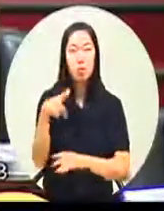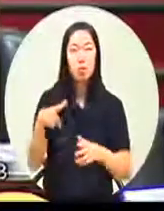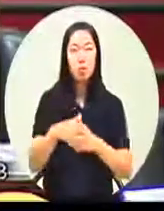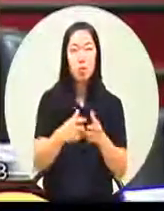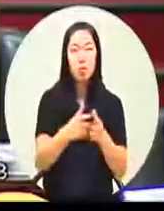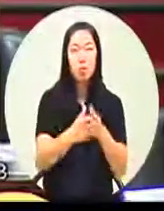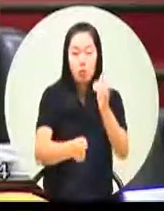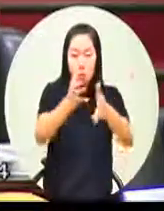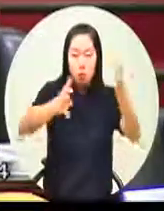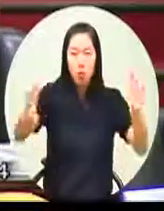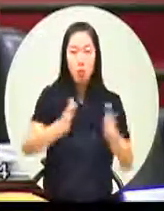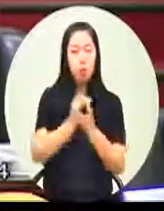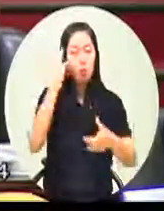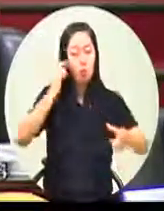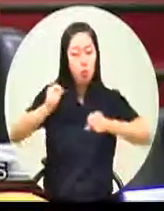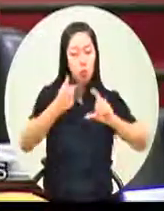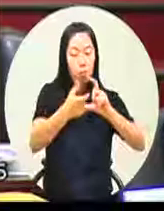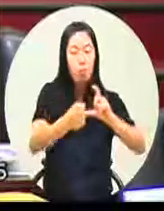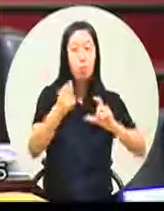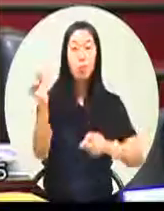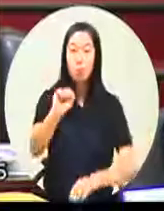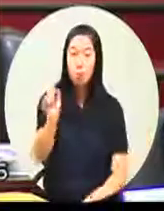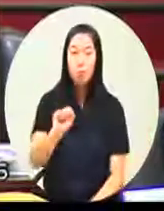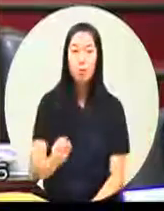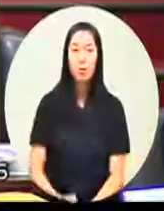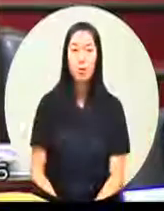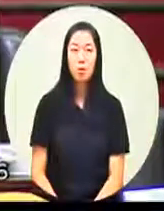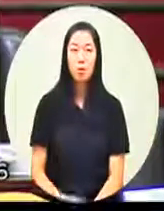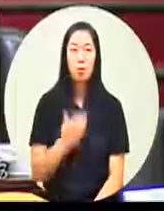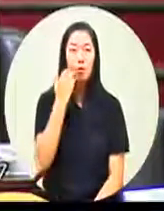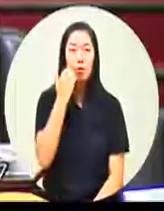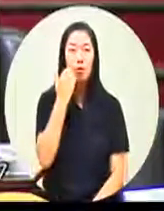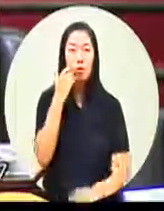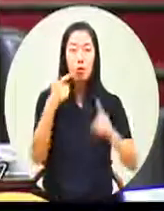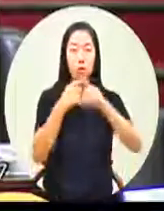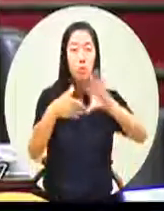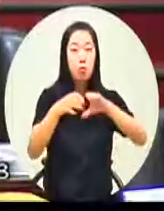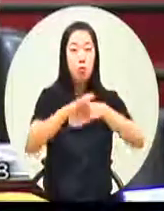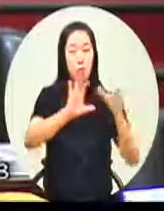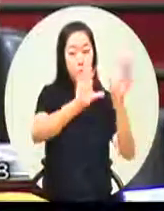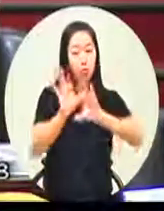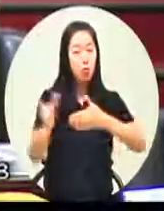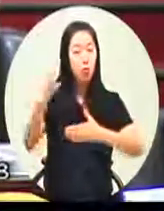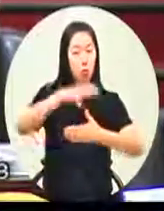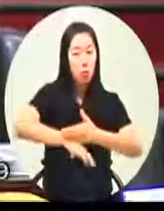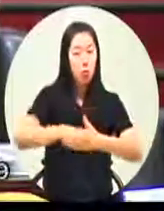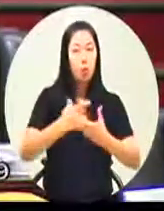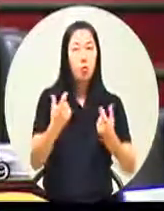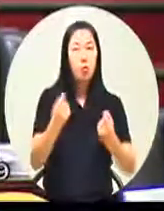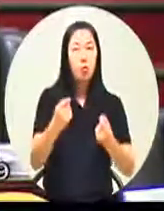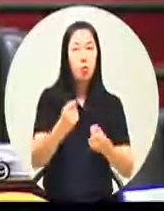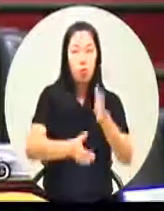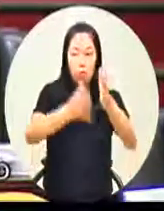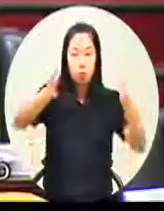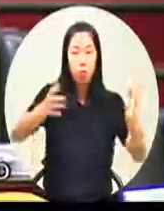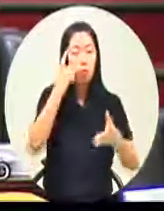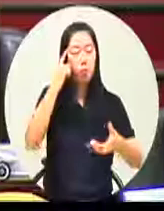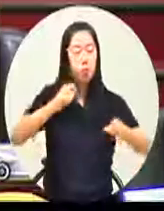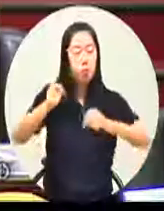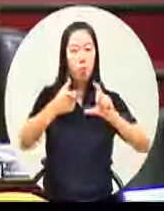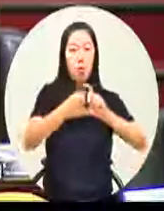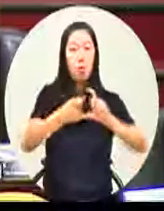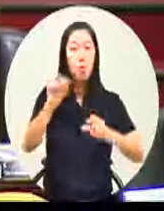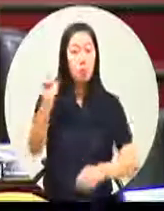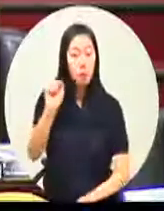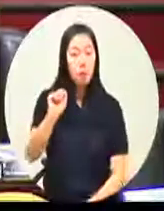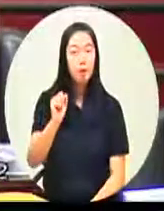区的就不行嘛， 是是， 对不对？ 对对。 啊，你没有纳入这个人特殊人文风貌的话呢，还是像都市计划区呢，还是不行嘛。 所以 如